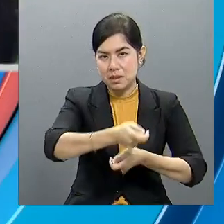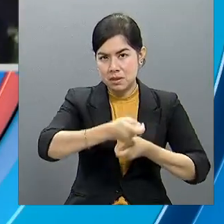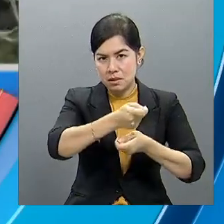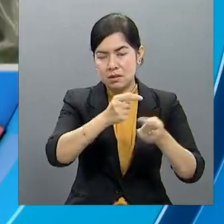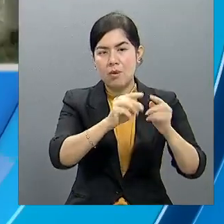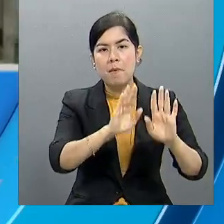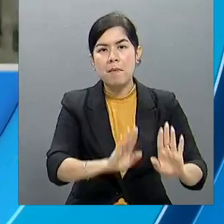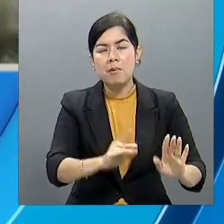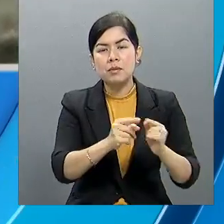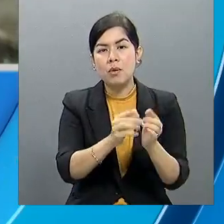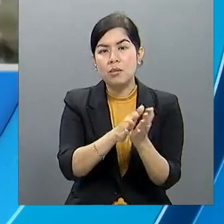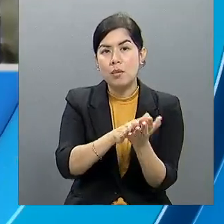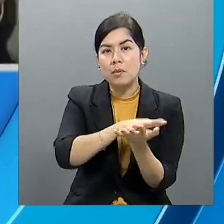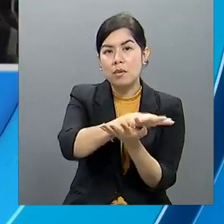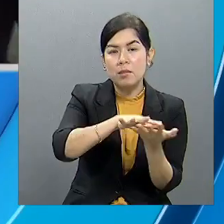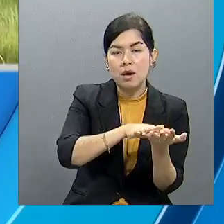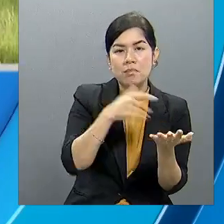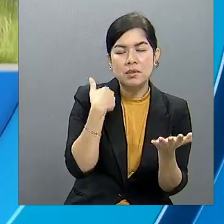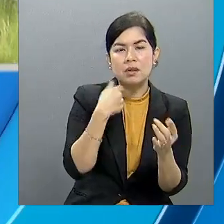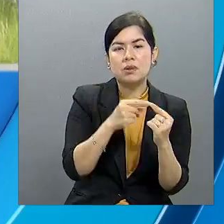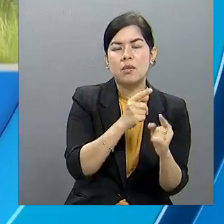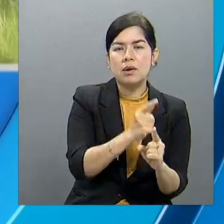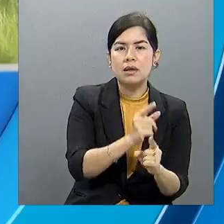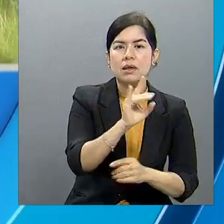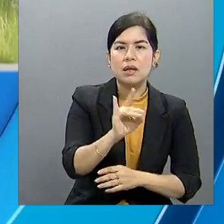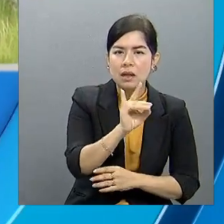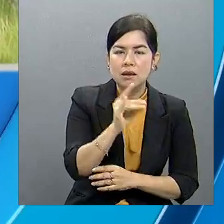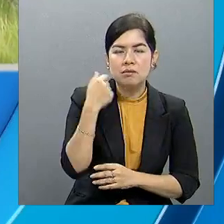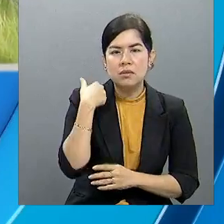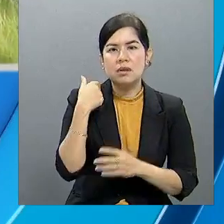แบบรัจจยความเสียงเพระการทำเป็เชิงเดีว เรี้ยงสททินิเจว